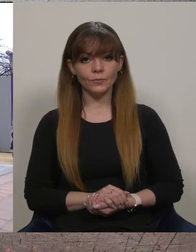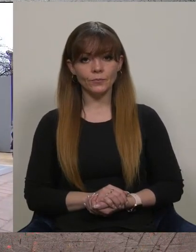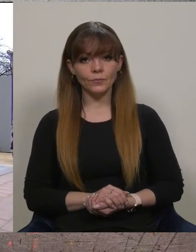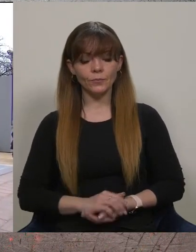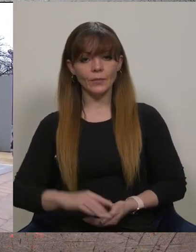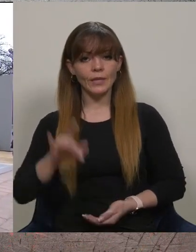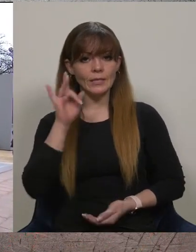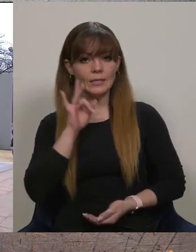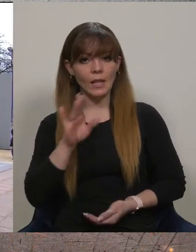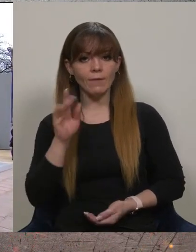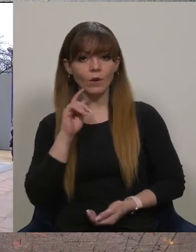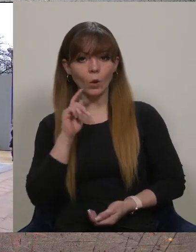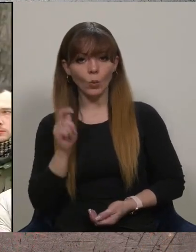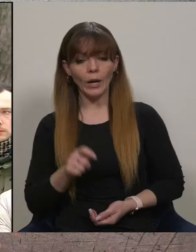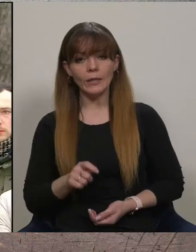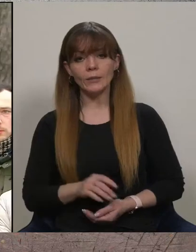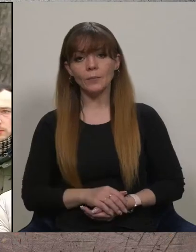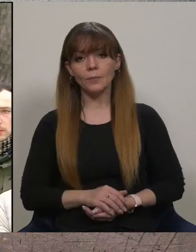Слава Україні!